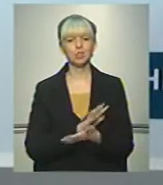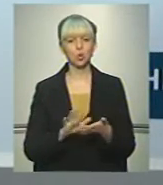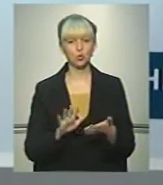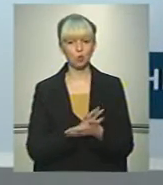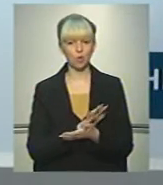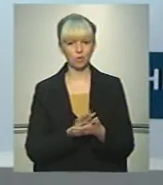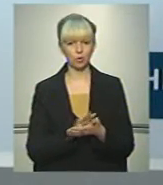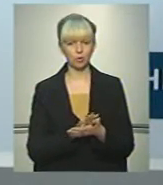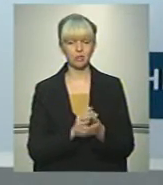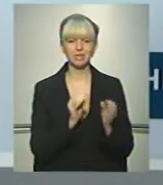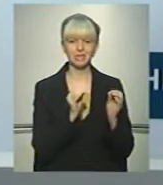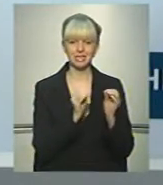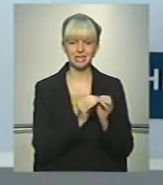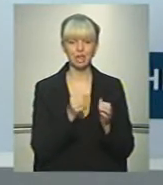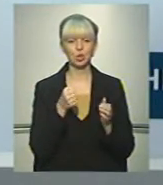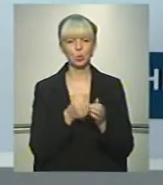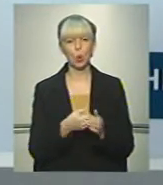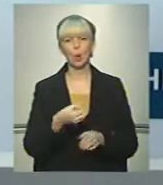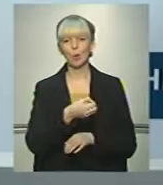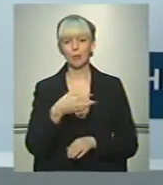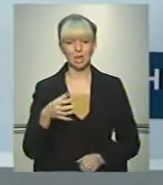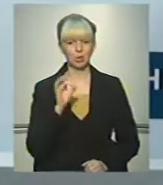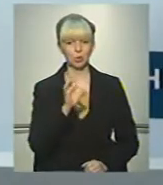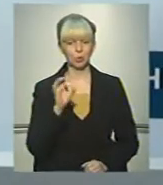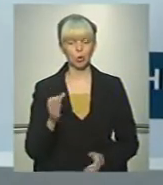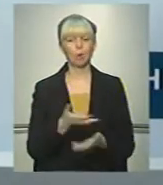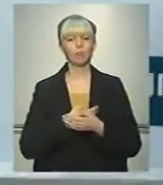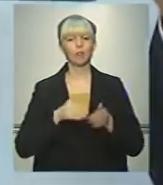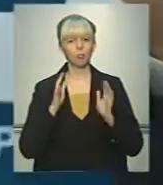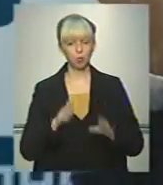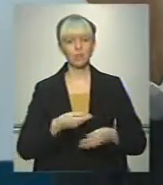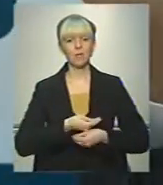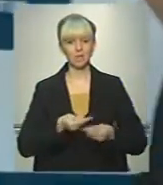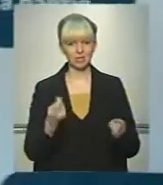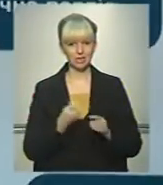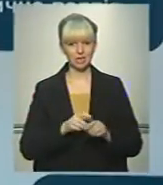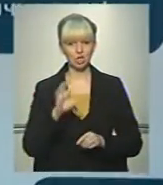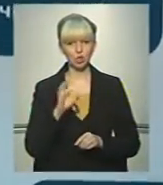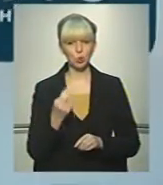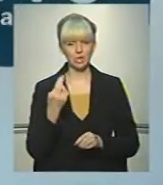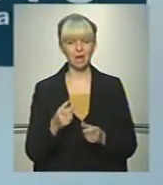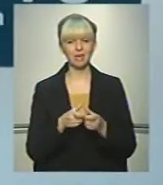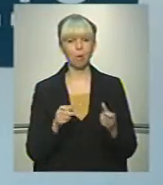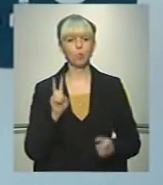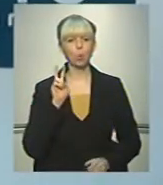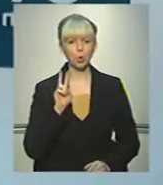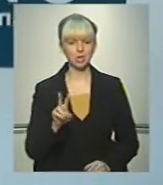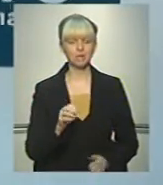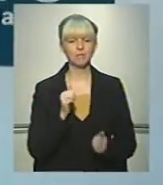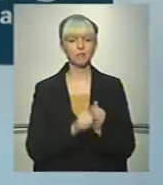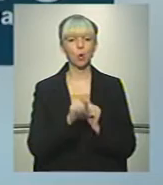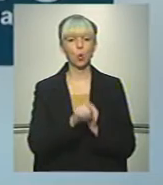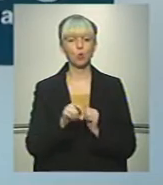безкоштовно з 10 до 15.00. Ми будемо видавати такі соціальні проїзні